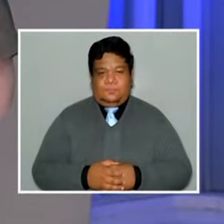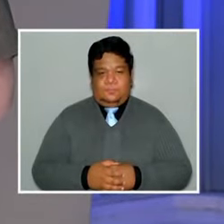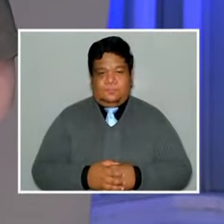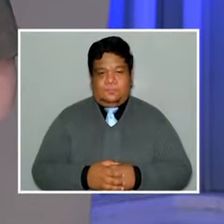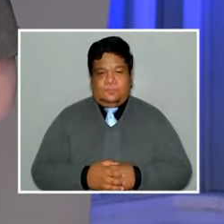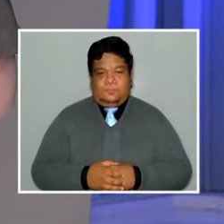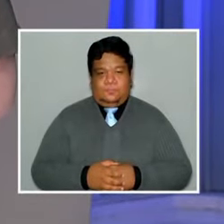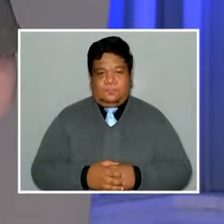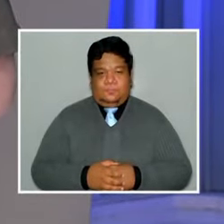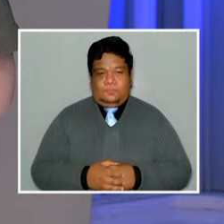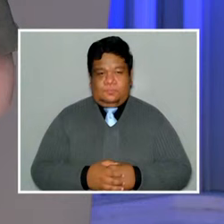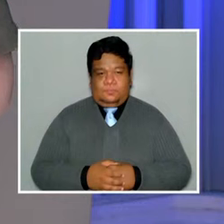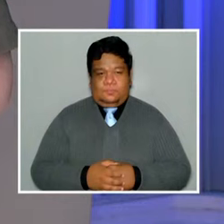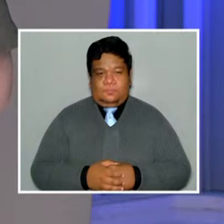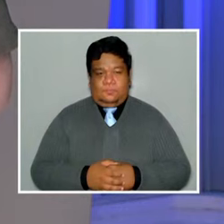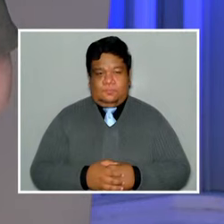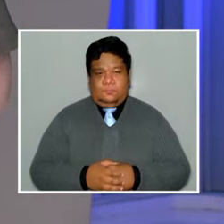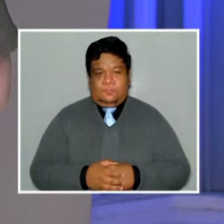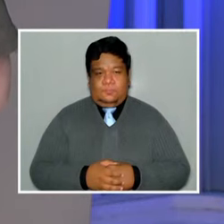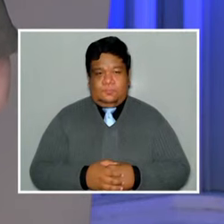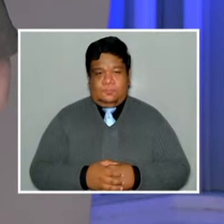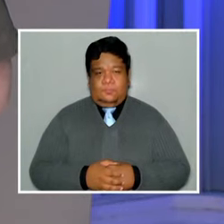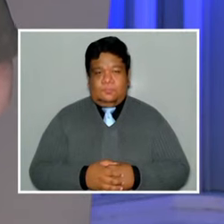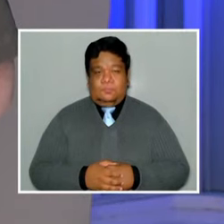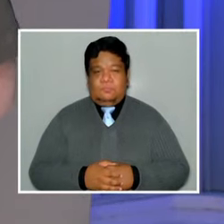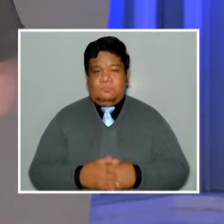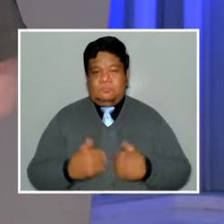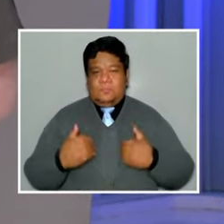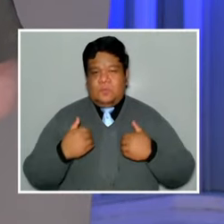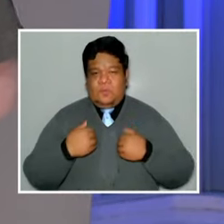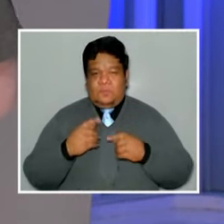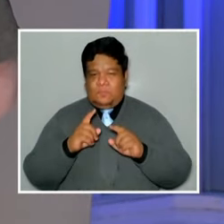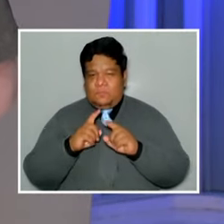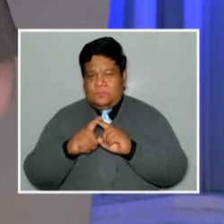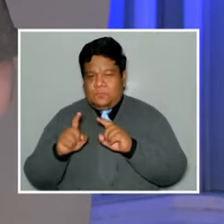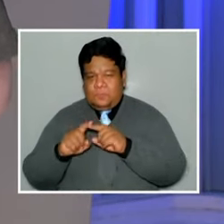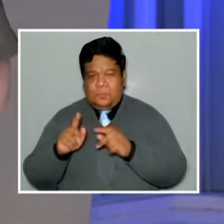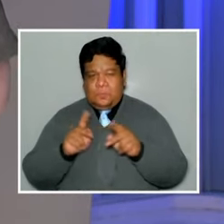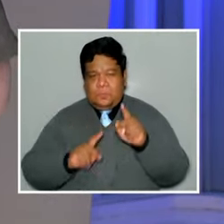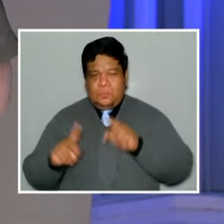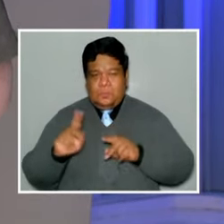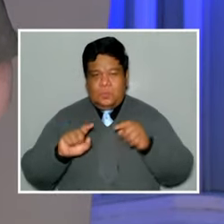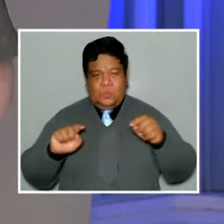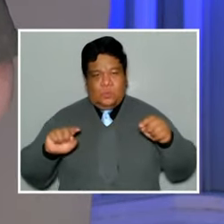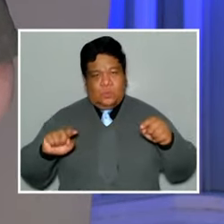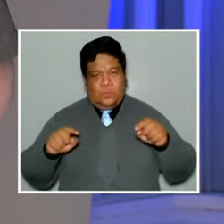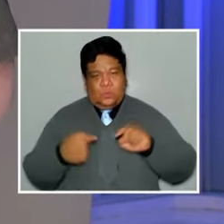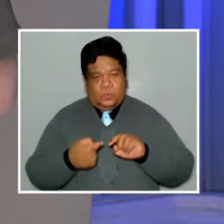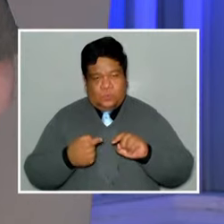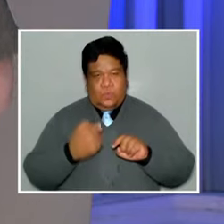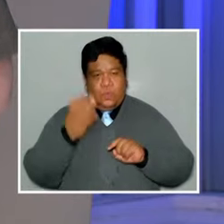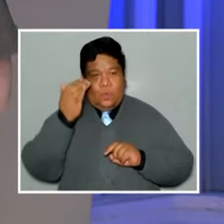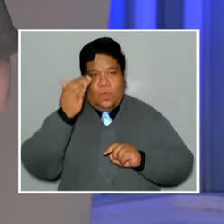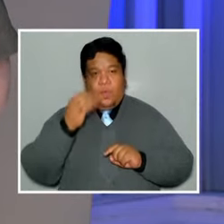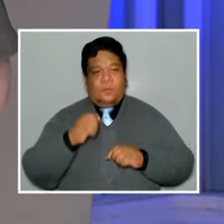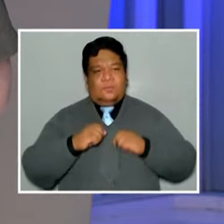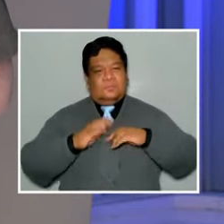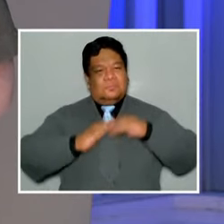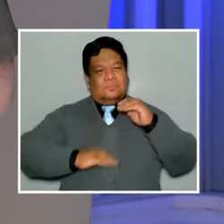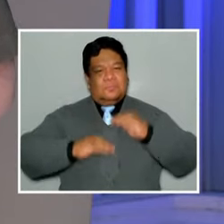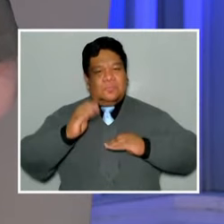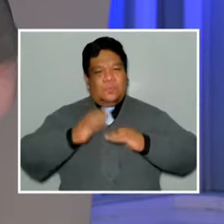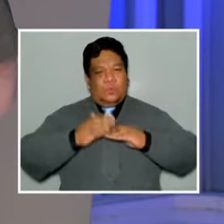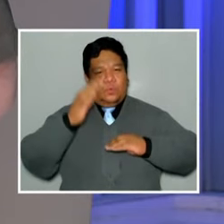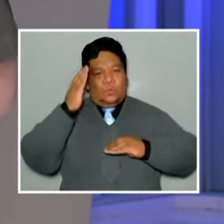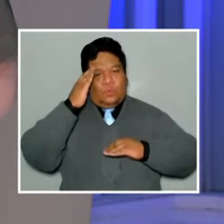Patay ang isang construction worker at dalawa pa ang sugatan matapos gumuho ang ginagawang riprap sa Liliw,